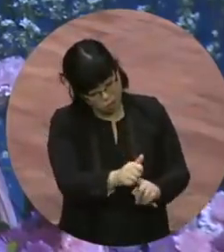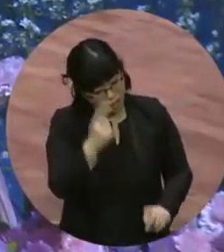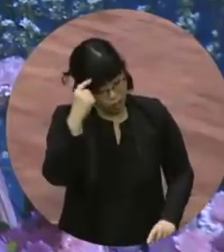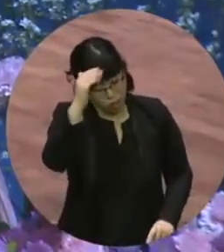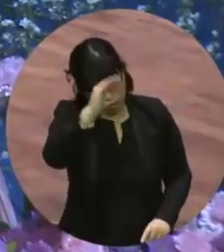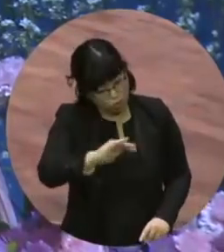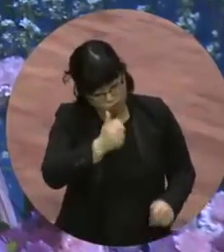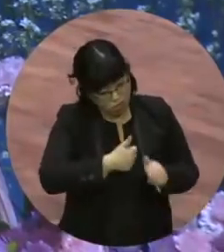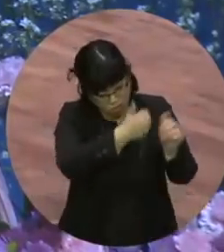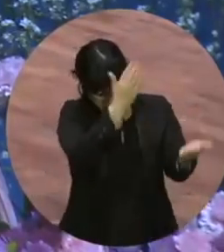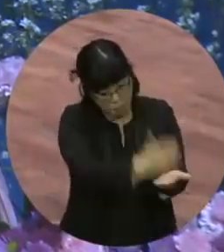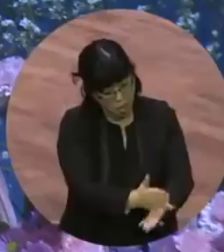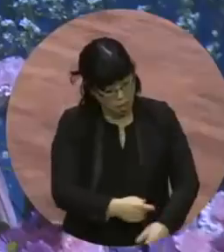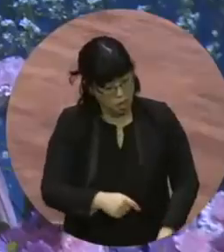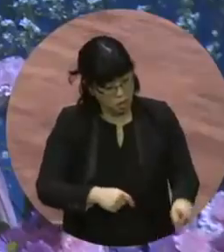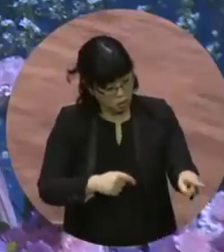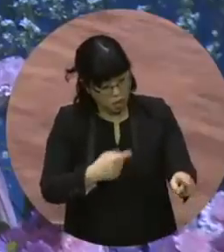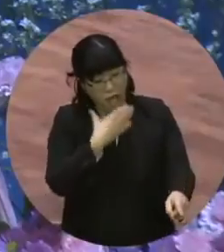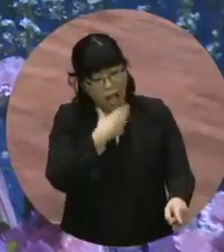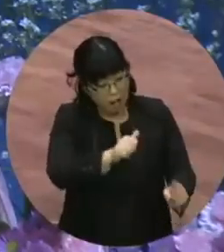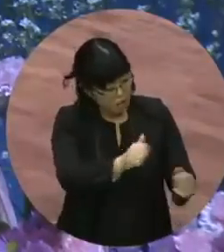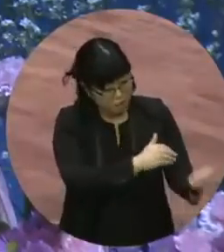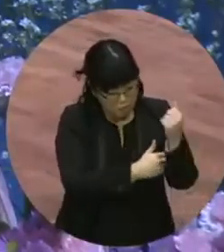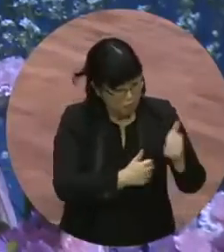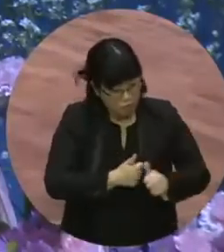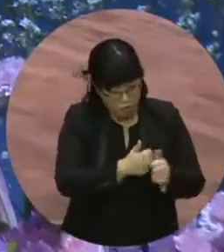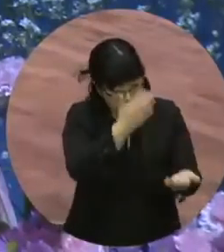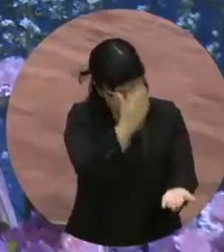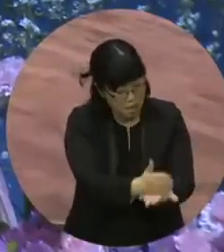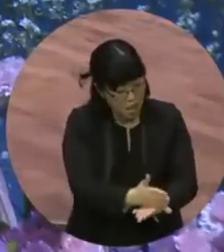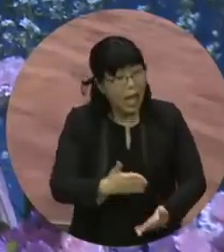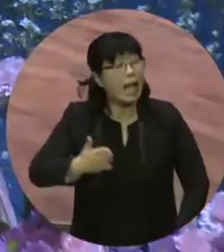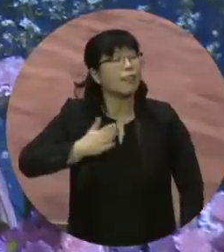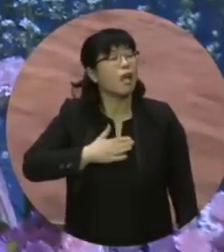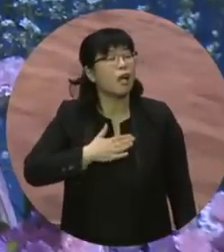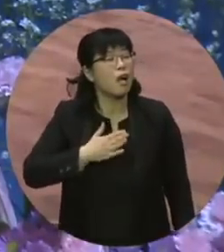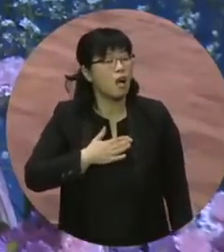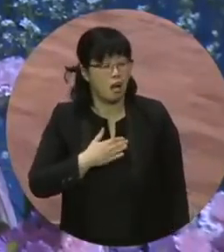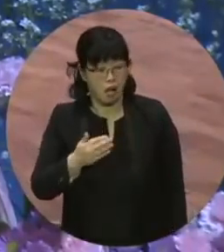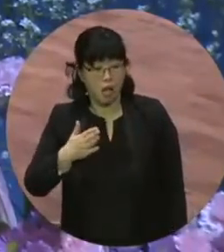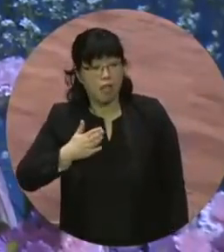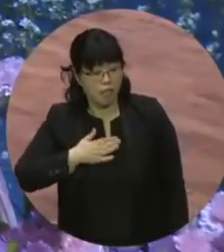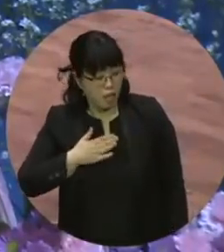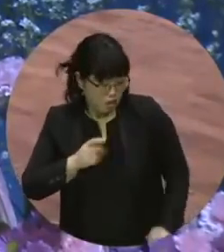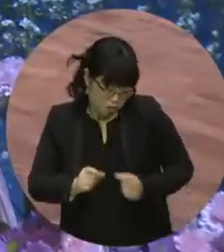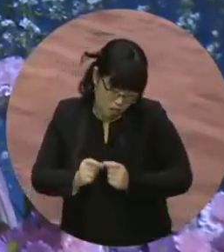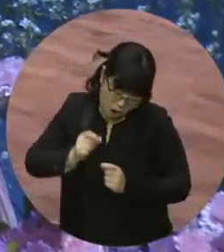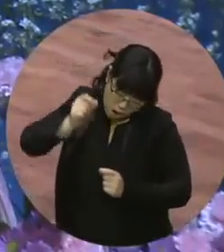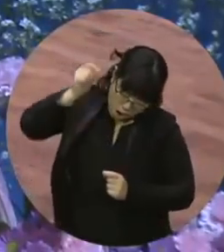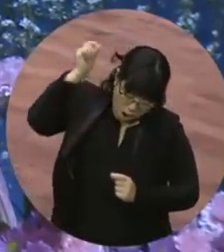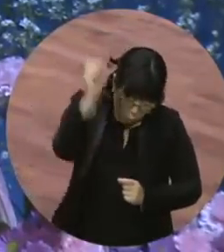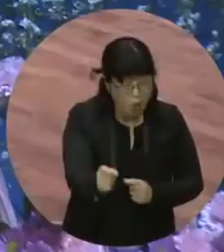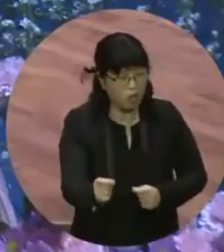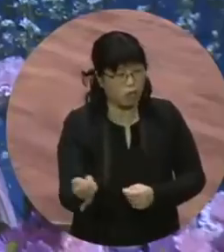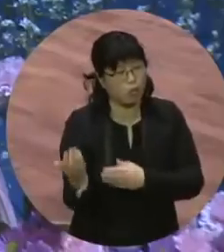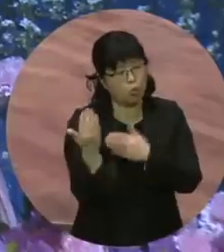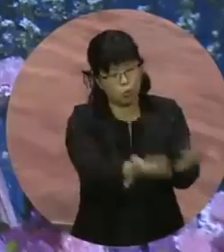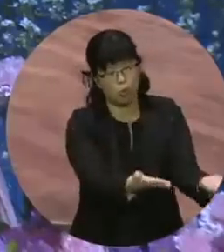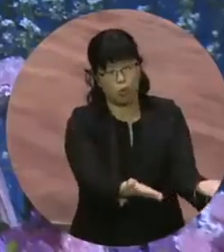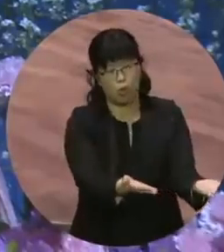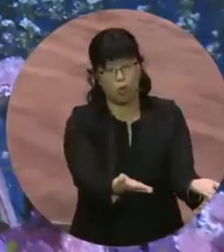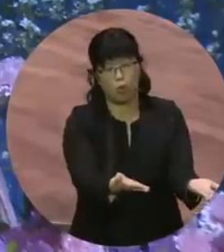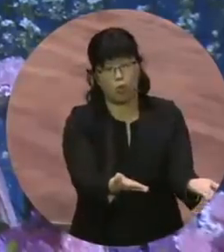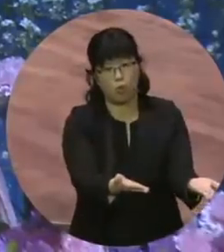언약의 주체는 하나님이시고 언약은 영원히 변함이 없이 진행된다는 겁니다.